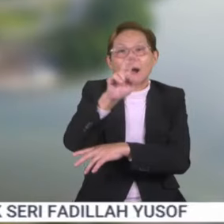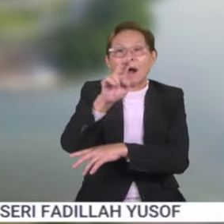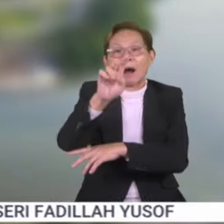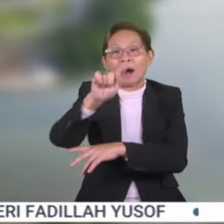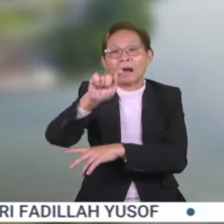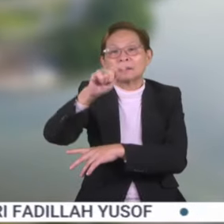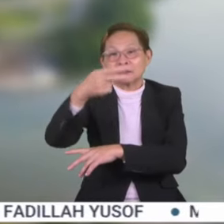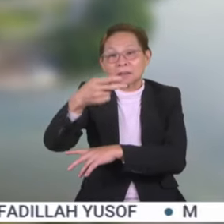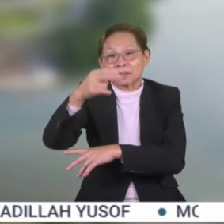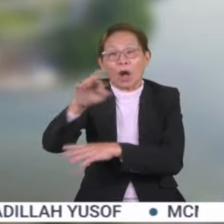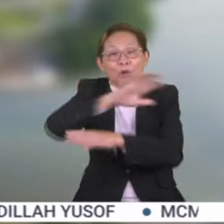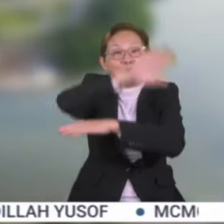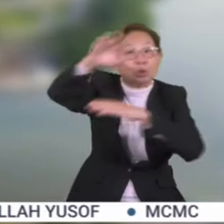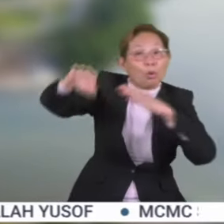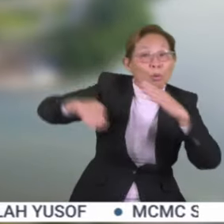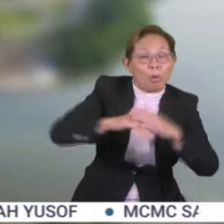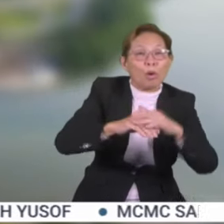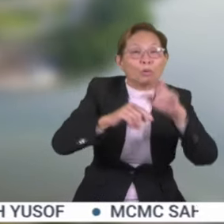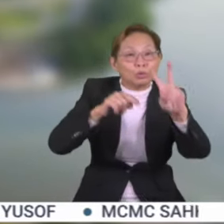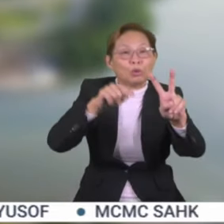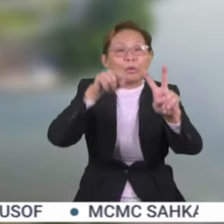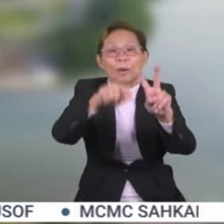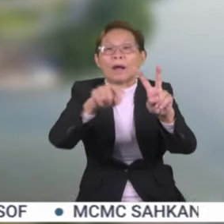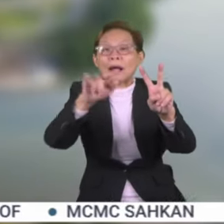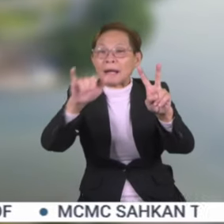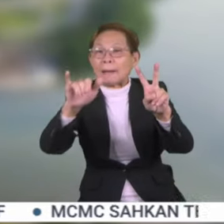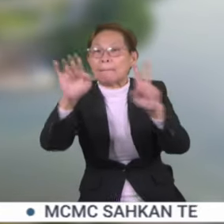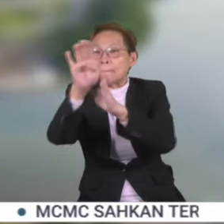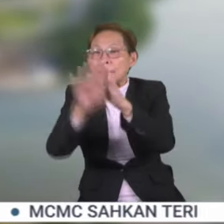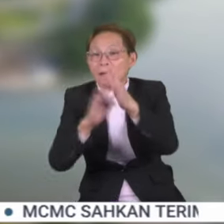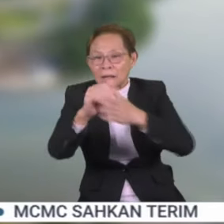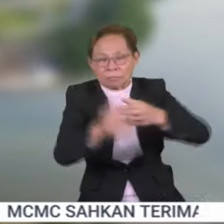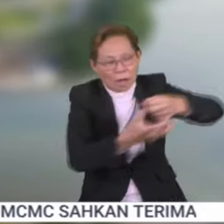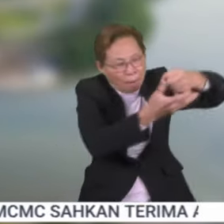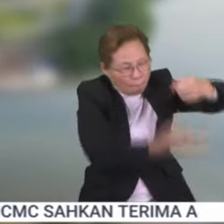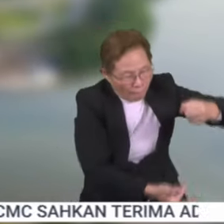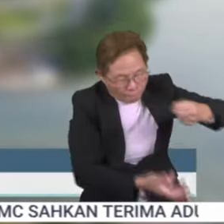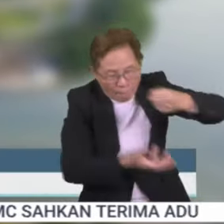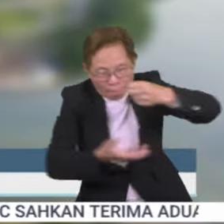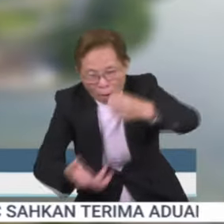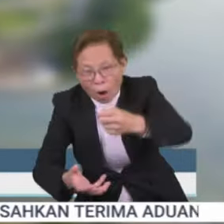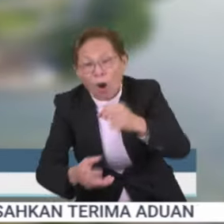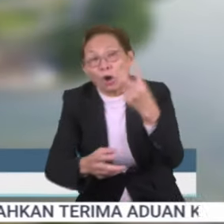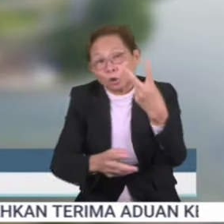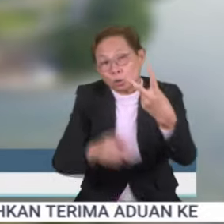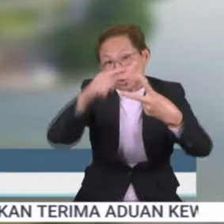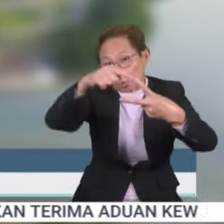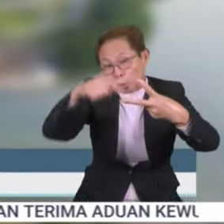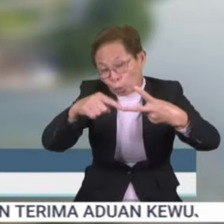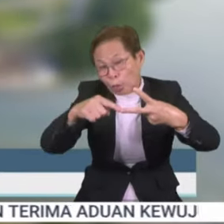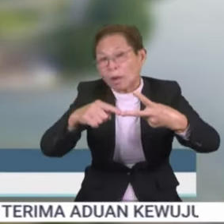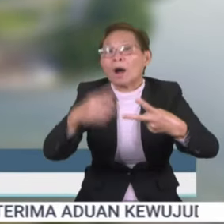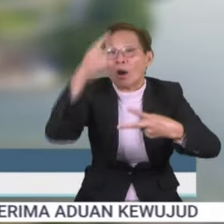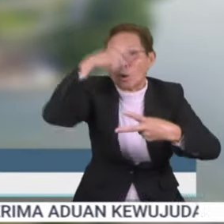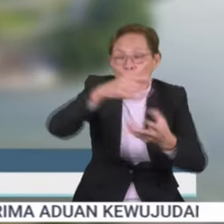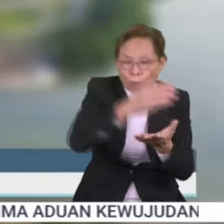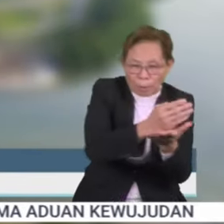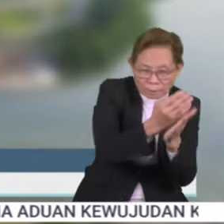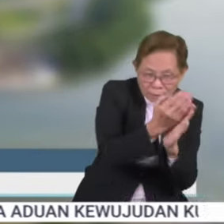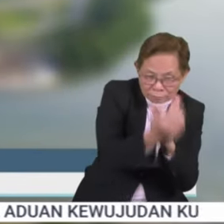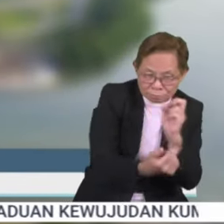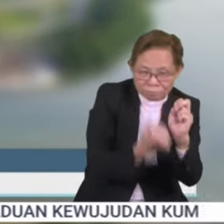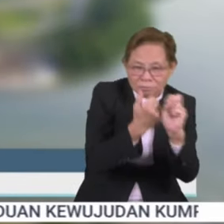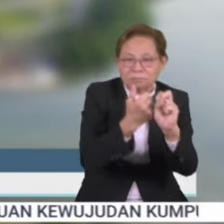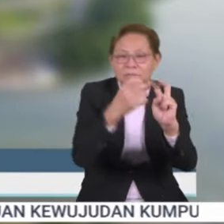kurup berkata keseluruhannya r.6 bilion diperuntukkan kepada dua perkara berkenaan dalam belanjawan